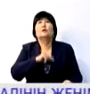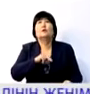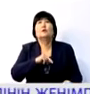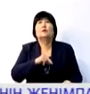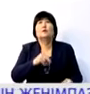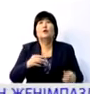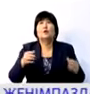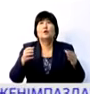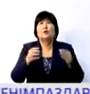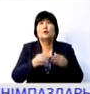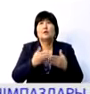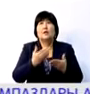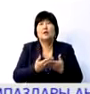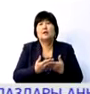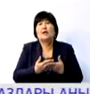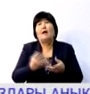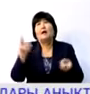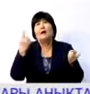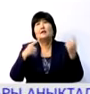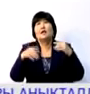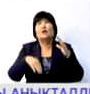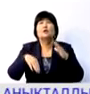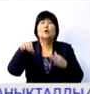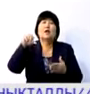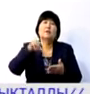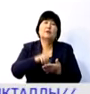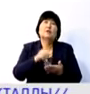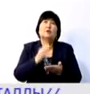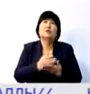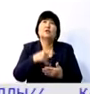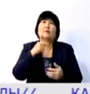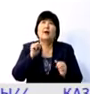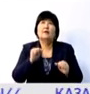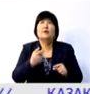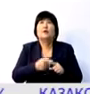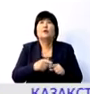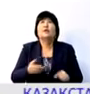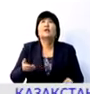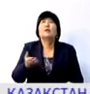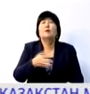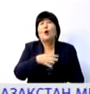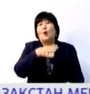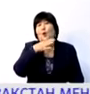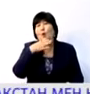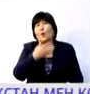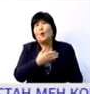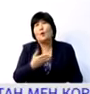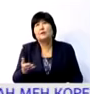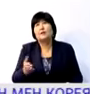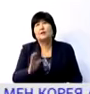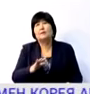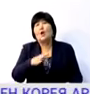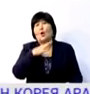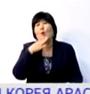ұжымның көрсеткен шығармасы жоғары биіктен көрініп деп айта аламын. Өйткені біз көпсін емес,